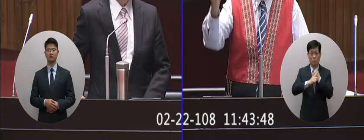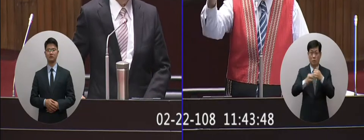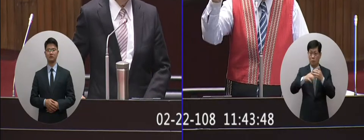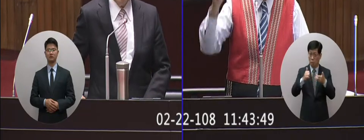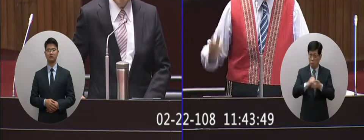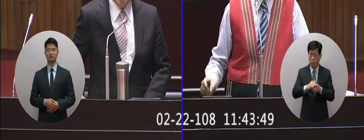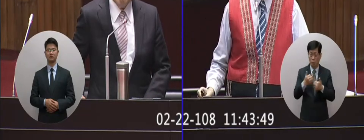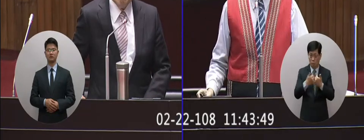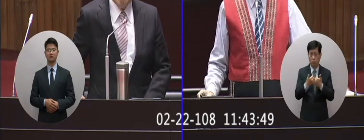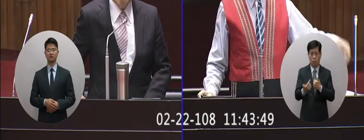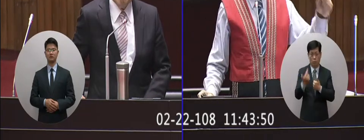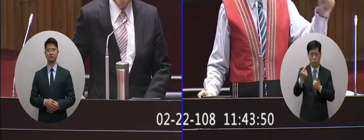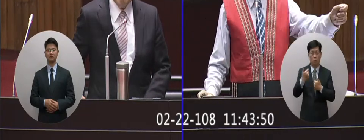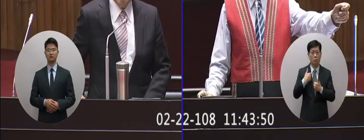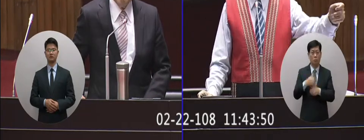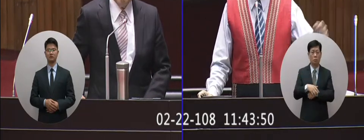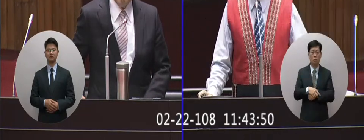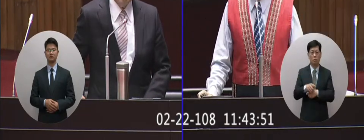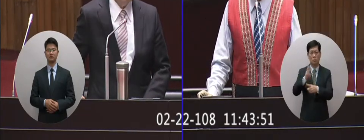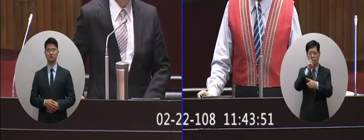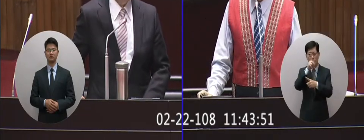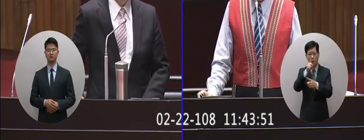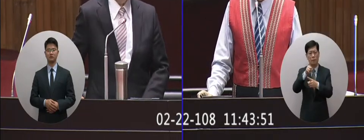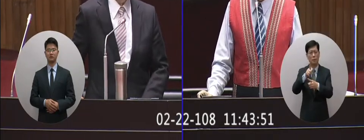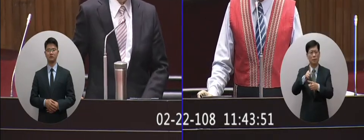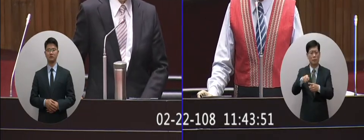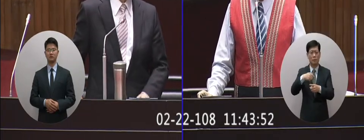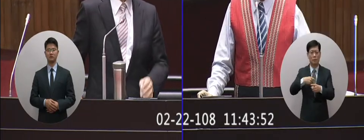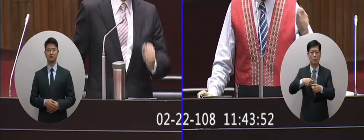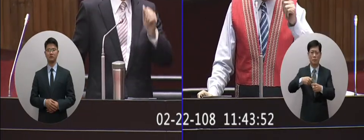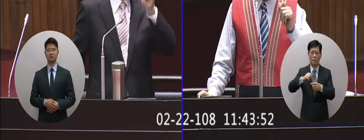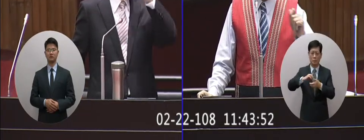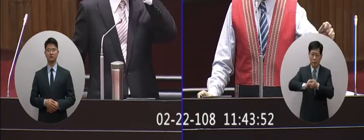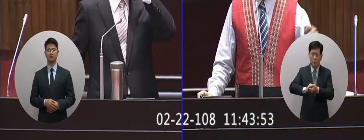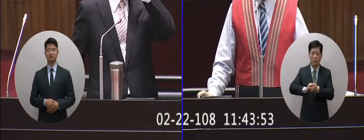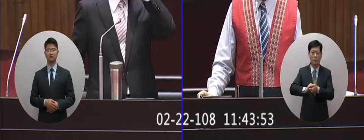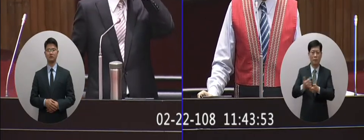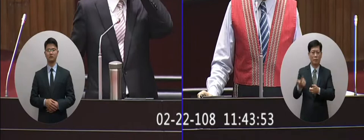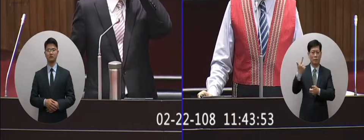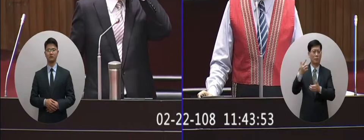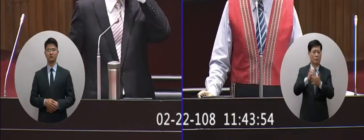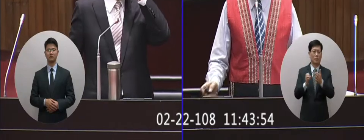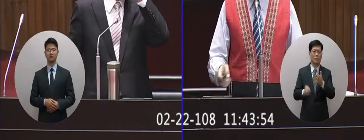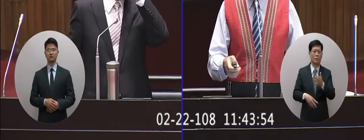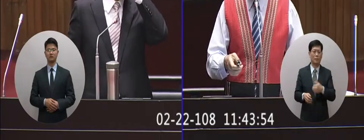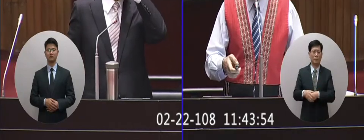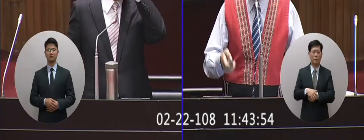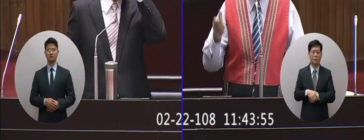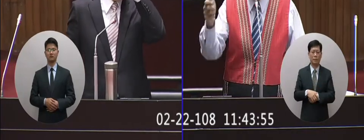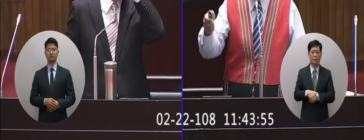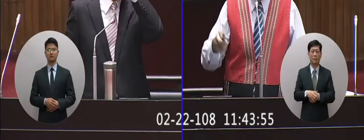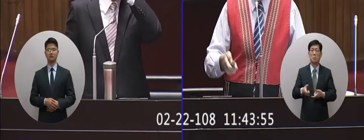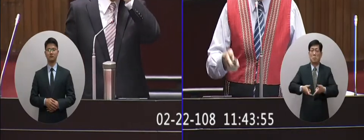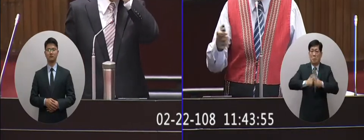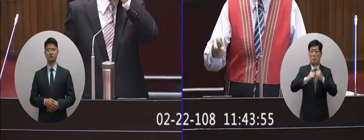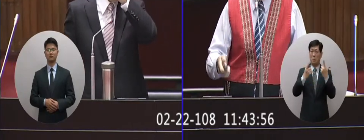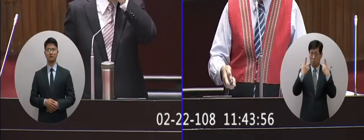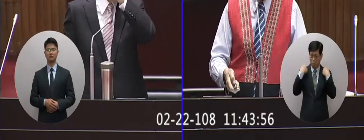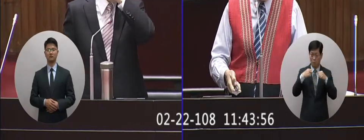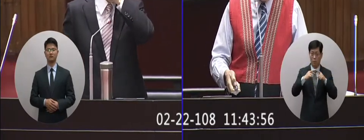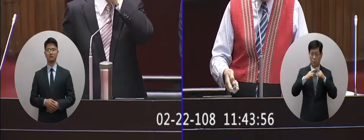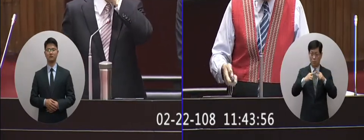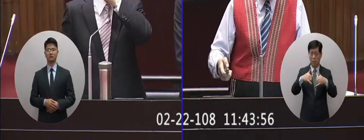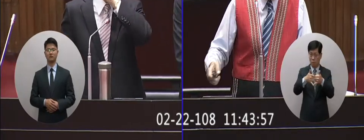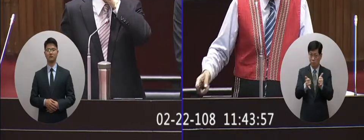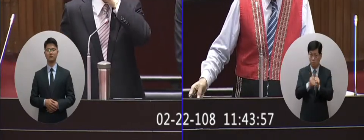销依行政程序法错误的行政处分的，把它撤销，回复少主的